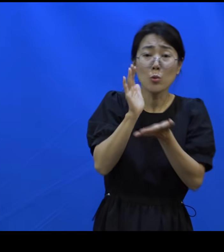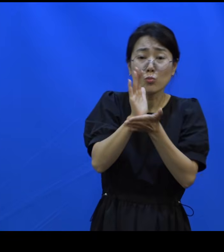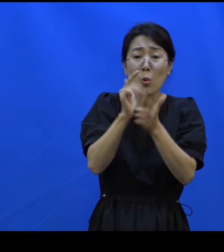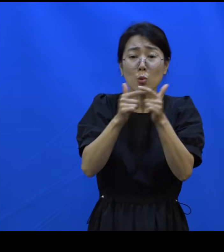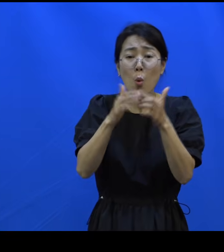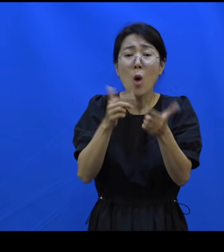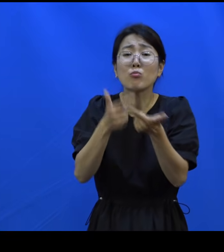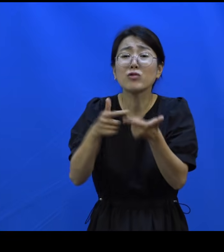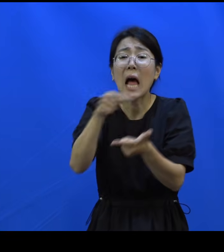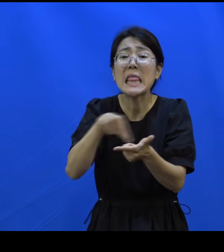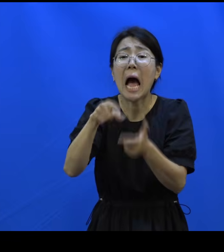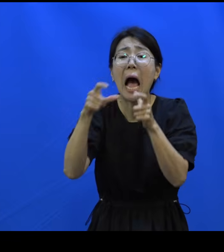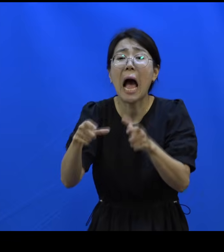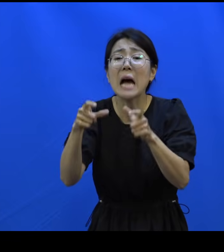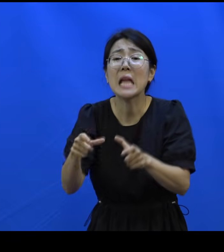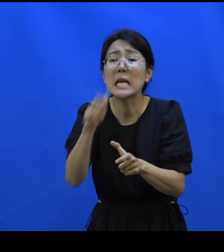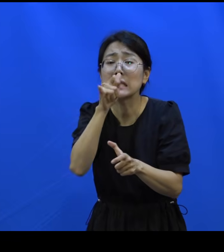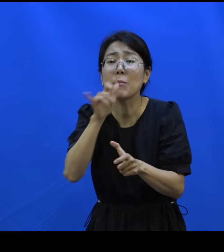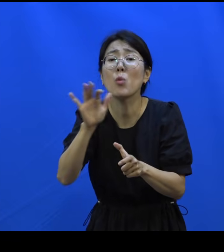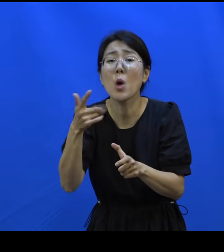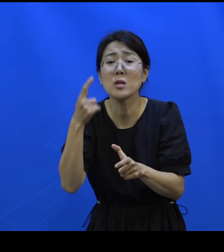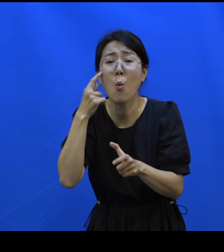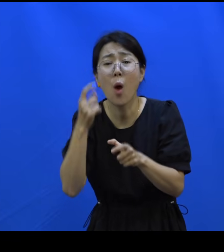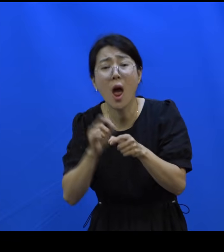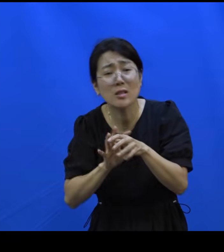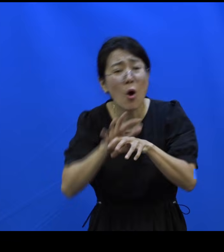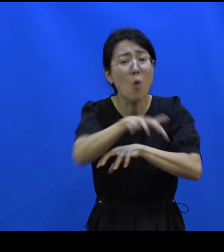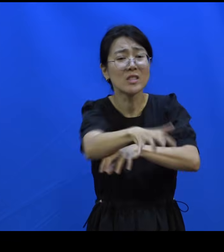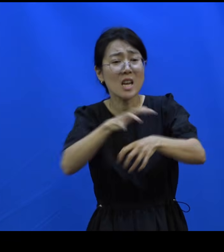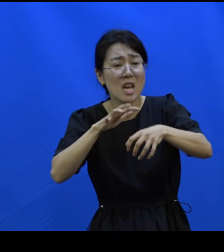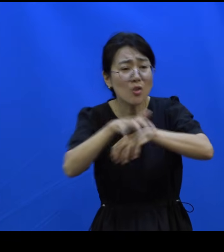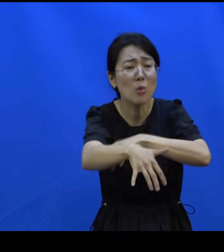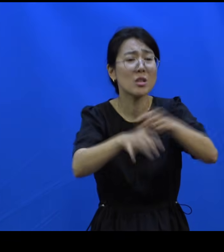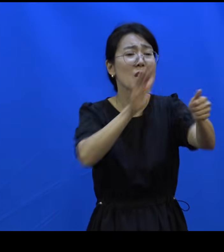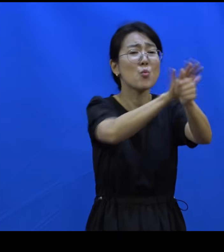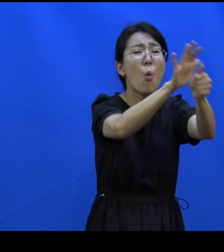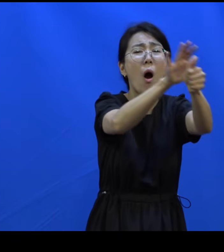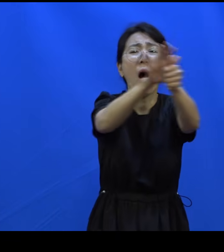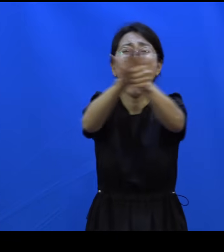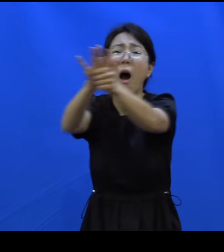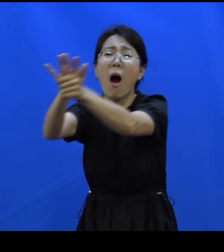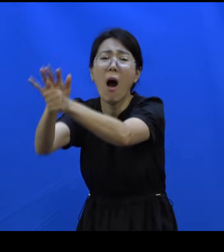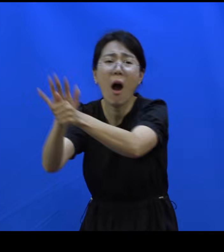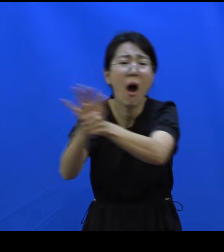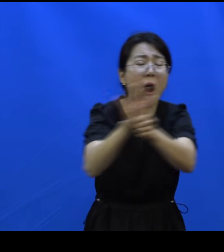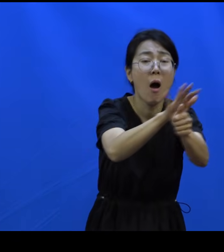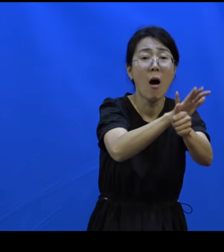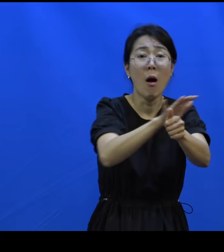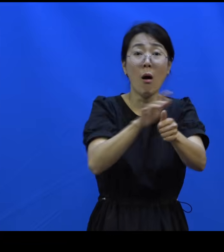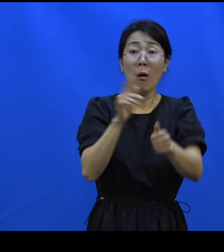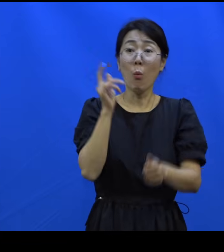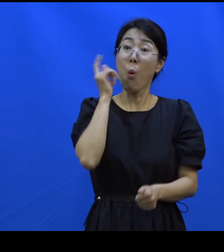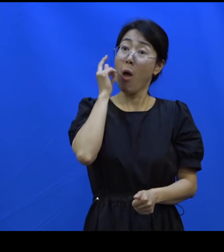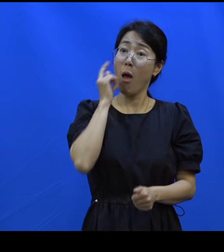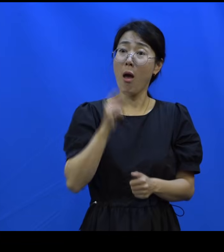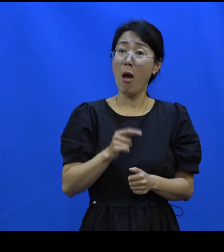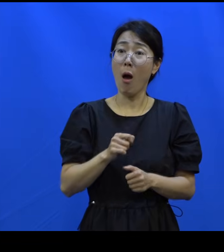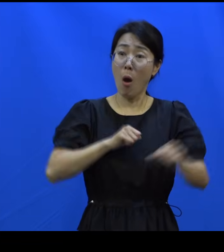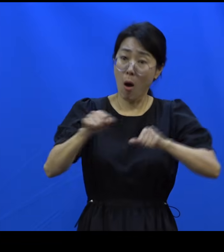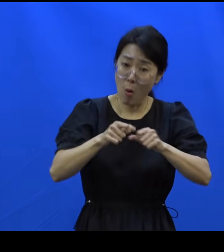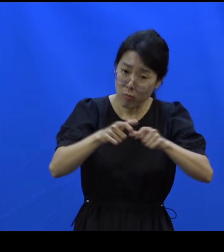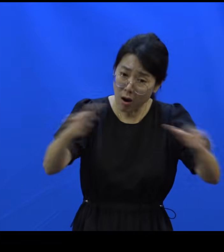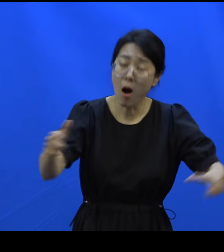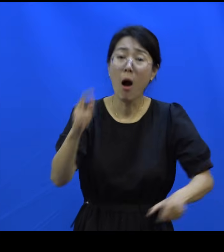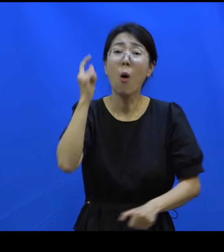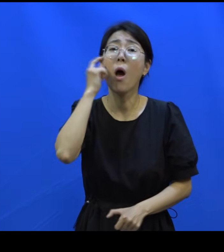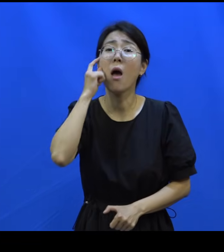때문에. 모두가 개교회주의에 빠져 있는데 하나님의 나라의 시각에서 우리 교회, 나의 권리만을 챙기지 않고 우리의